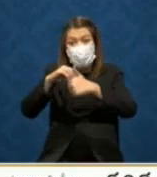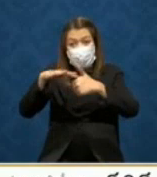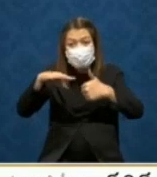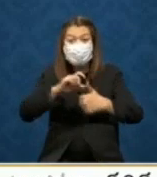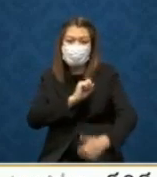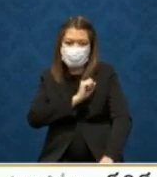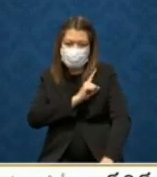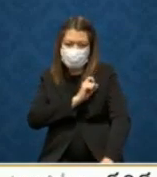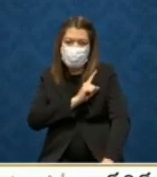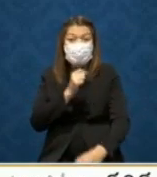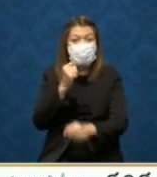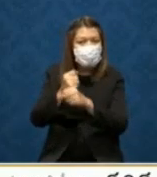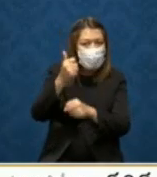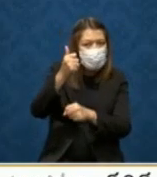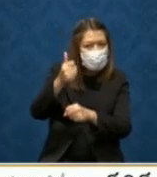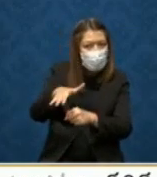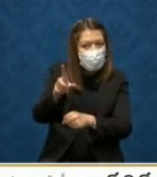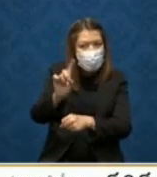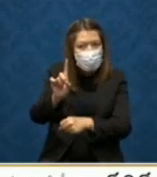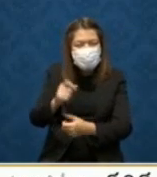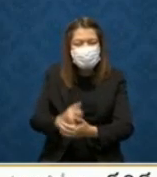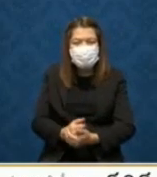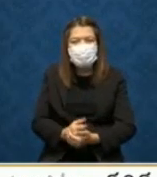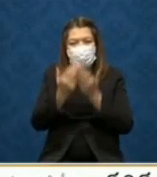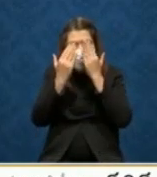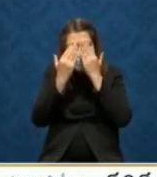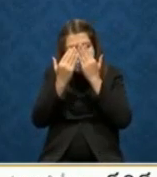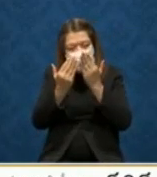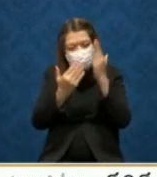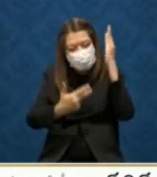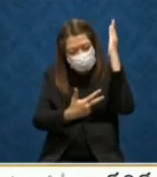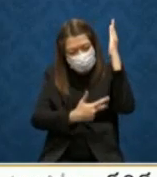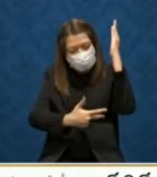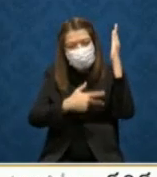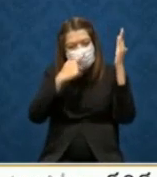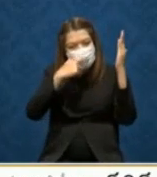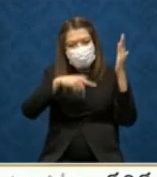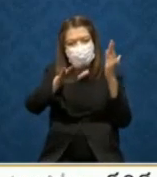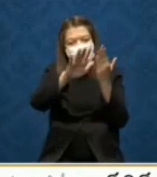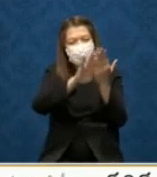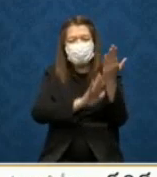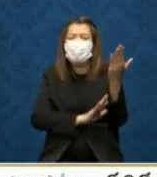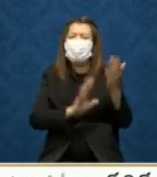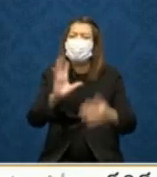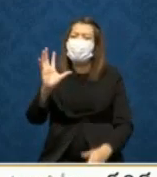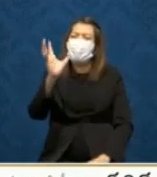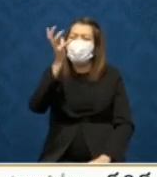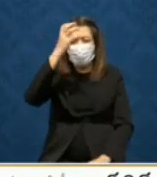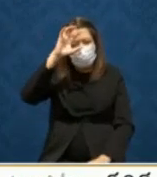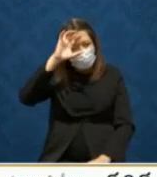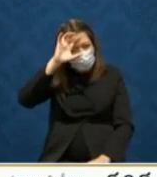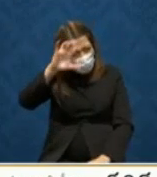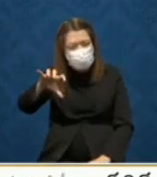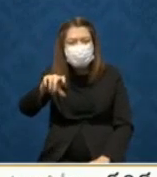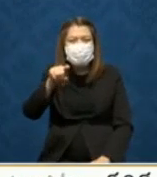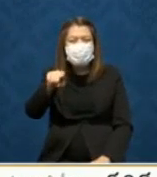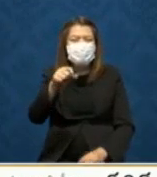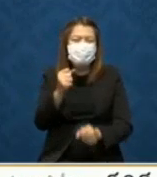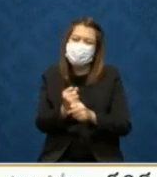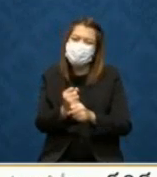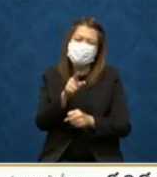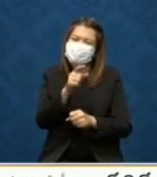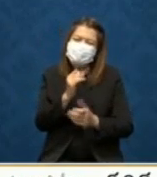ท่านท่านทำได้มไม่เฉพาะคนมุสลิมใน 3จังหวัดหรือในประเทศไทยคนทั้งโลกโกรธนะครับที่ท่านทำอย่างงี้